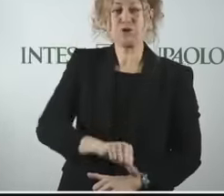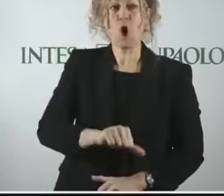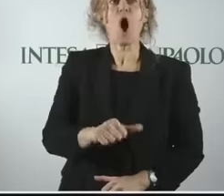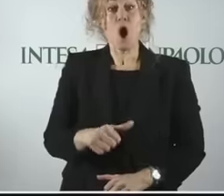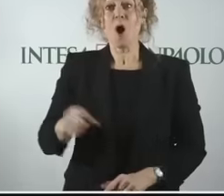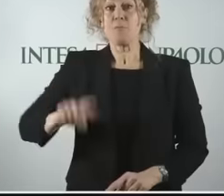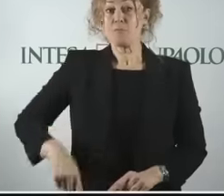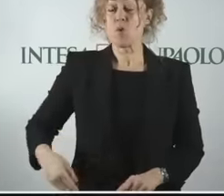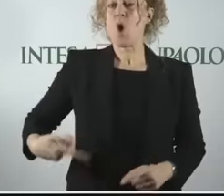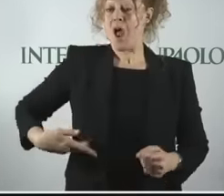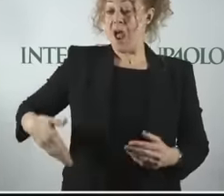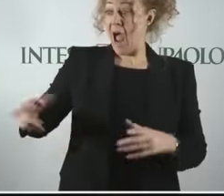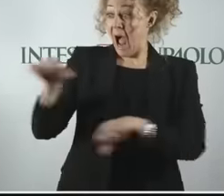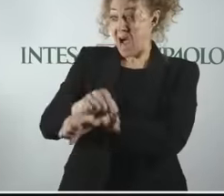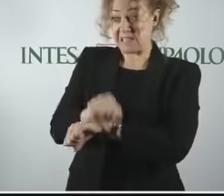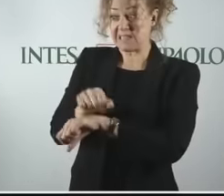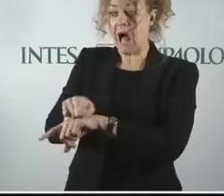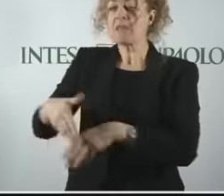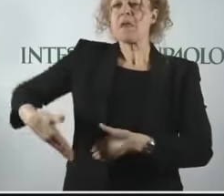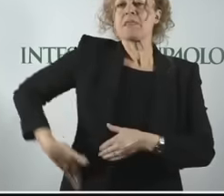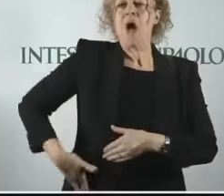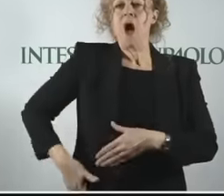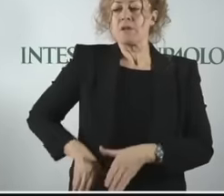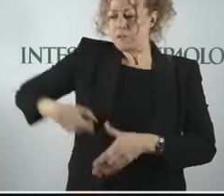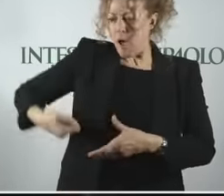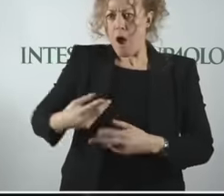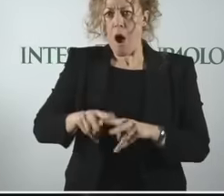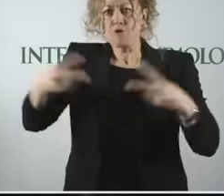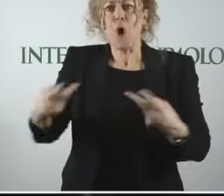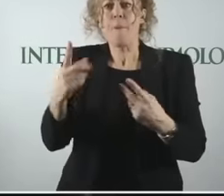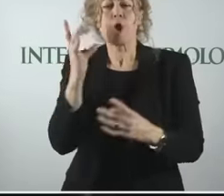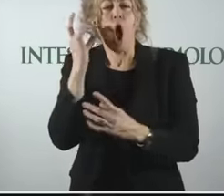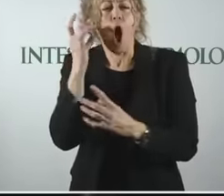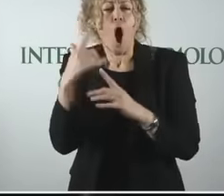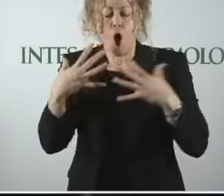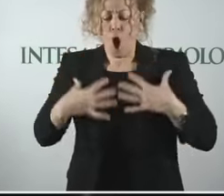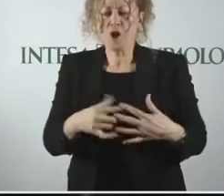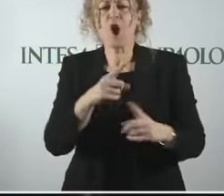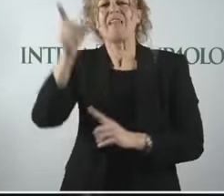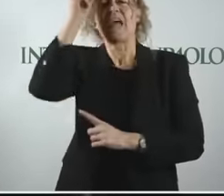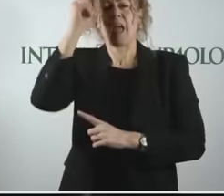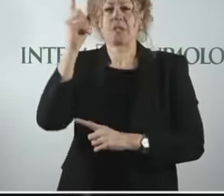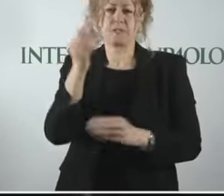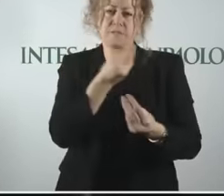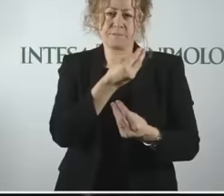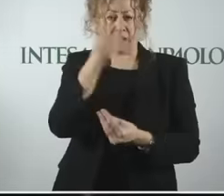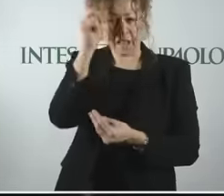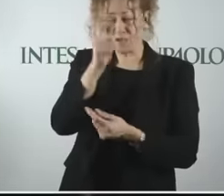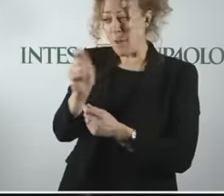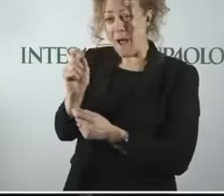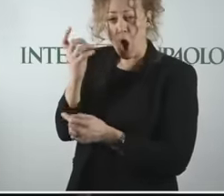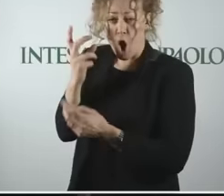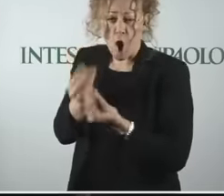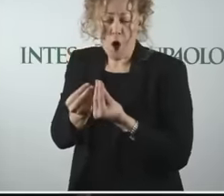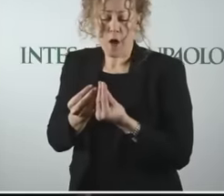moltissimi arrestati hanno trovato oro tedesco figurati se i tedeschi andavano a pagare gli operai Ecco